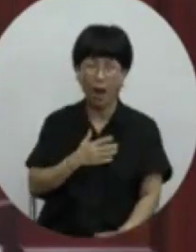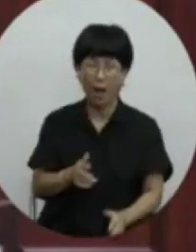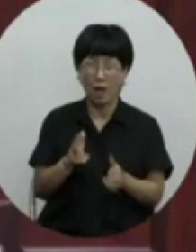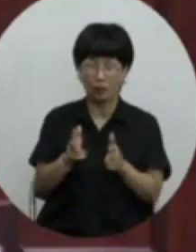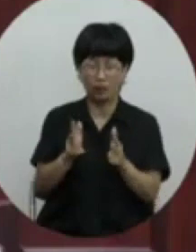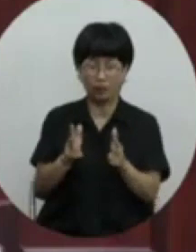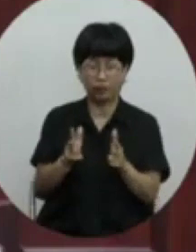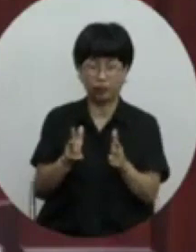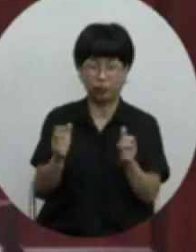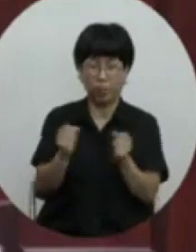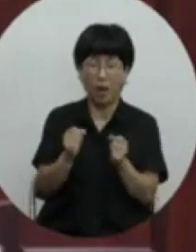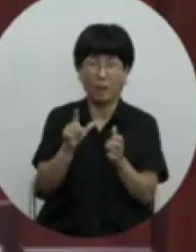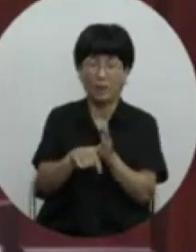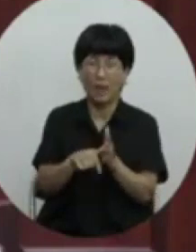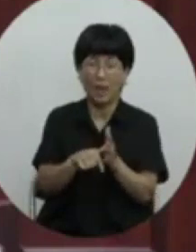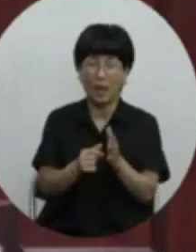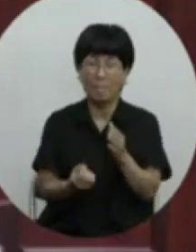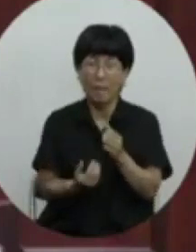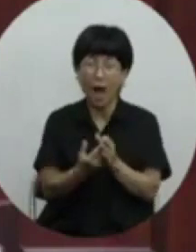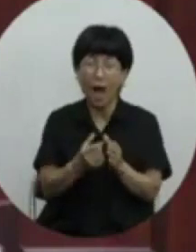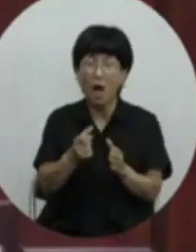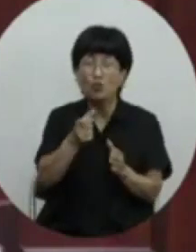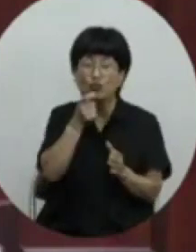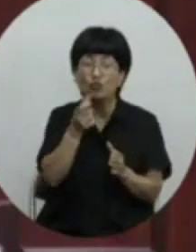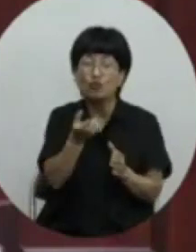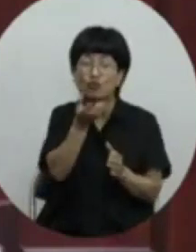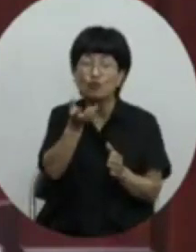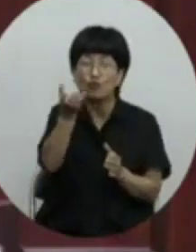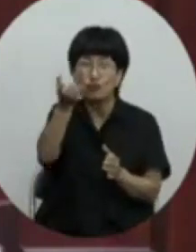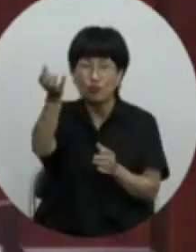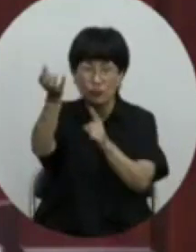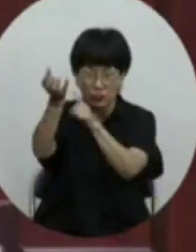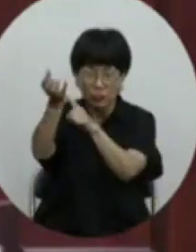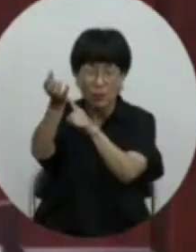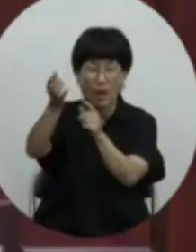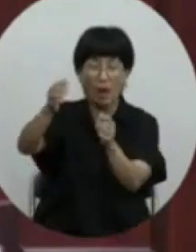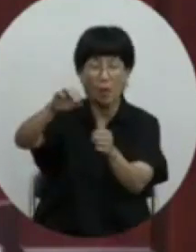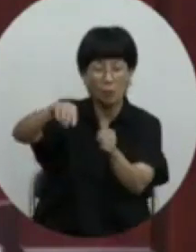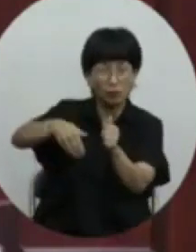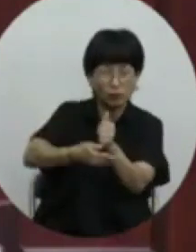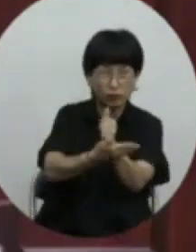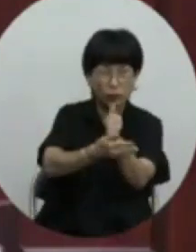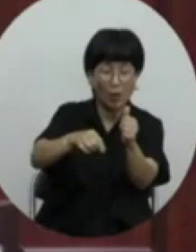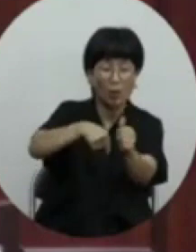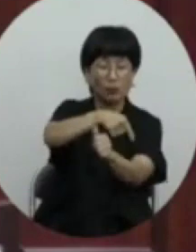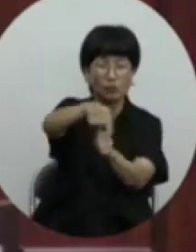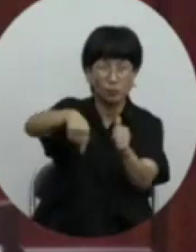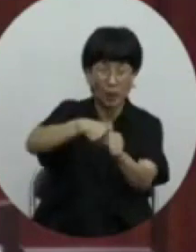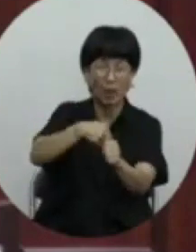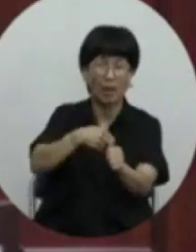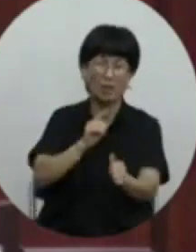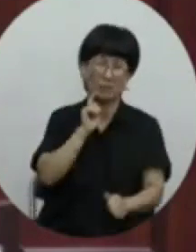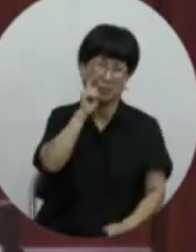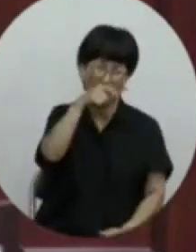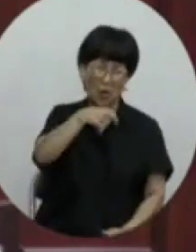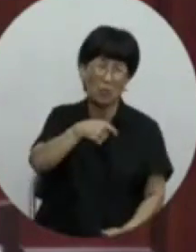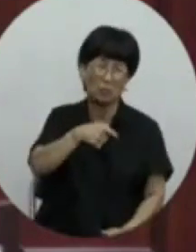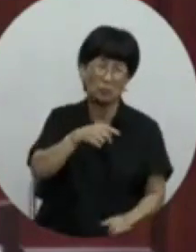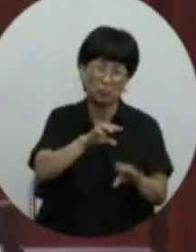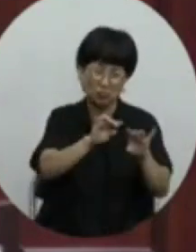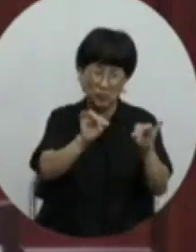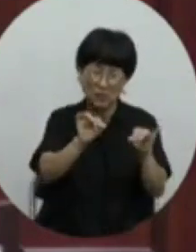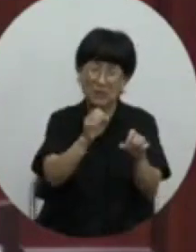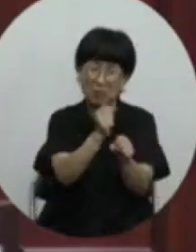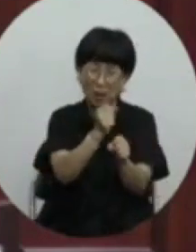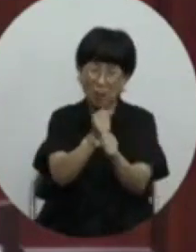가동시키면서 발생되는 수증기는 기생 상태에 따라서 주변 오염물질, 미세먼지 등과 화학 반응을